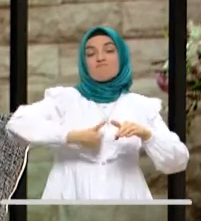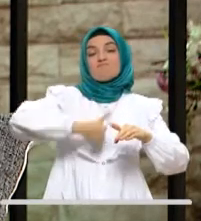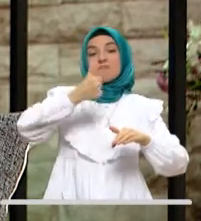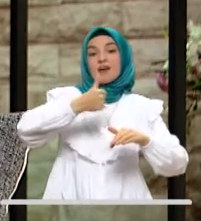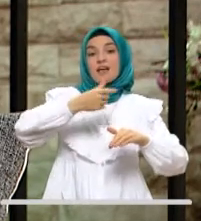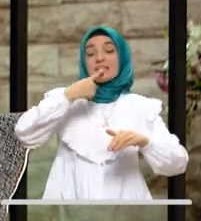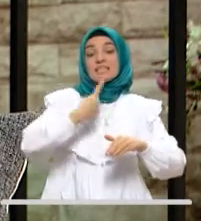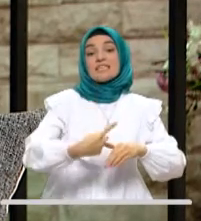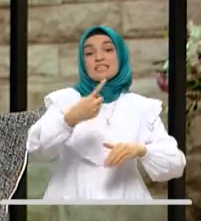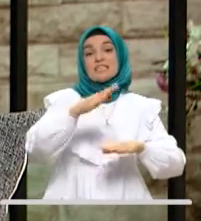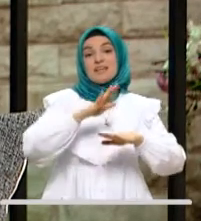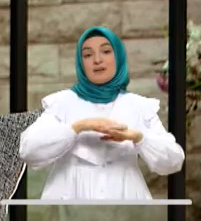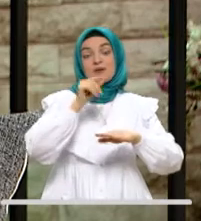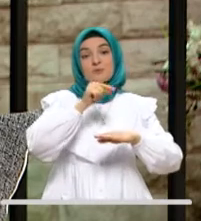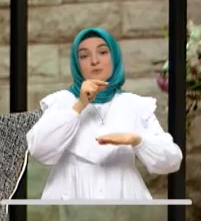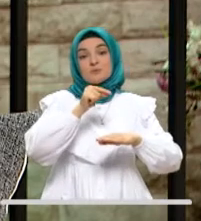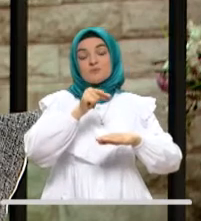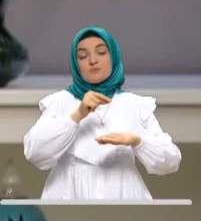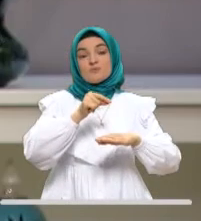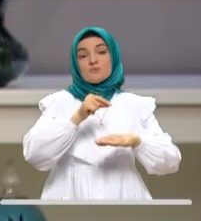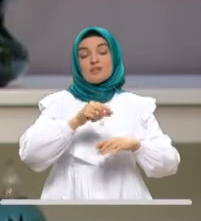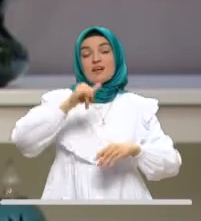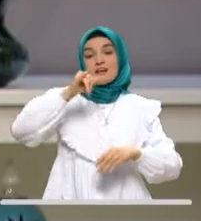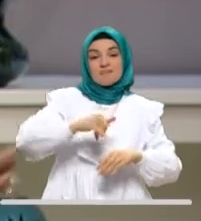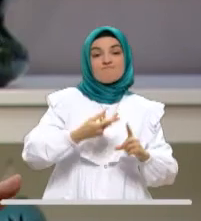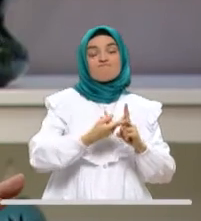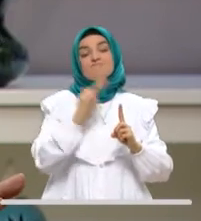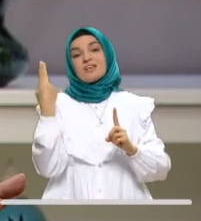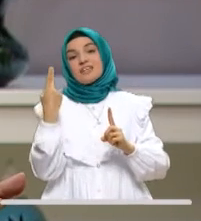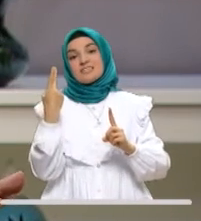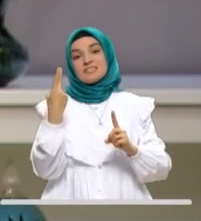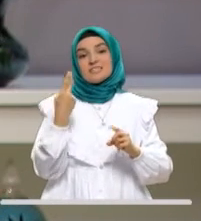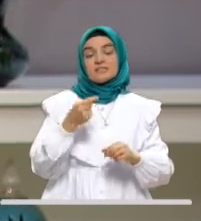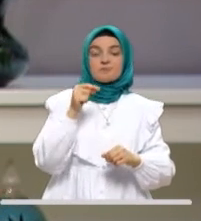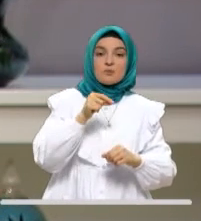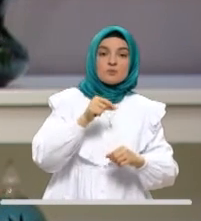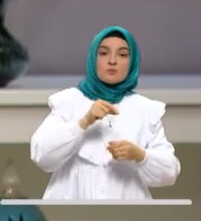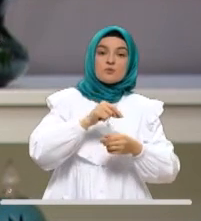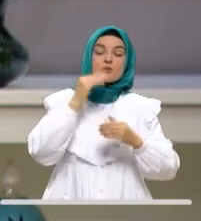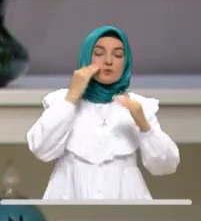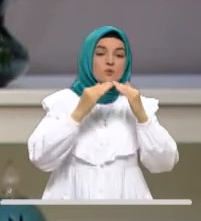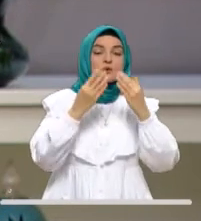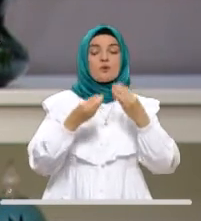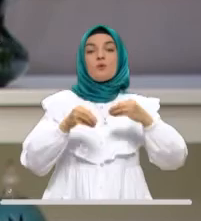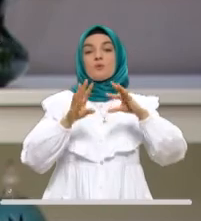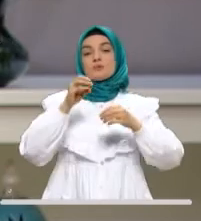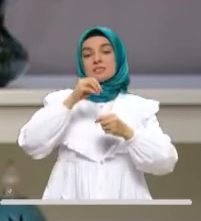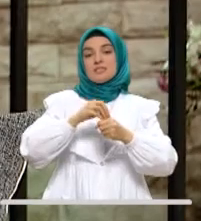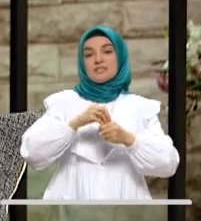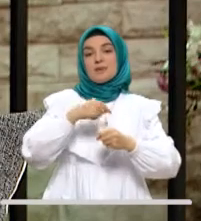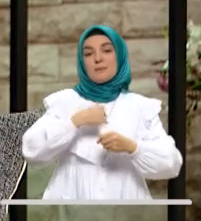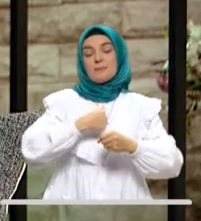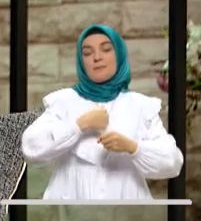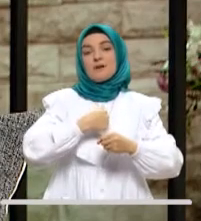hakkım elimden alındı. Yani standardında? Standardında olmadığı için. Evet. Ben umarım ki buna